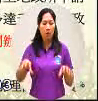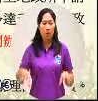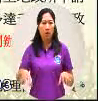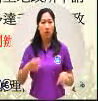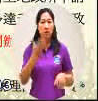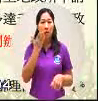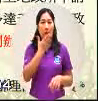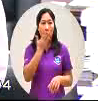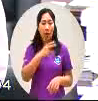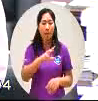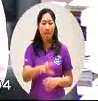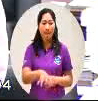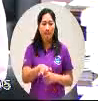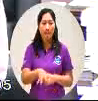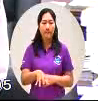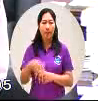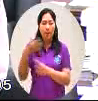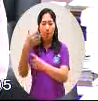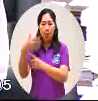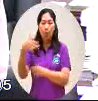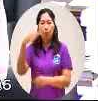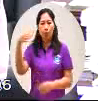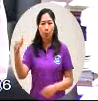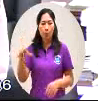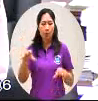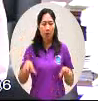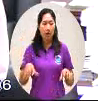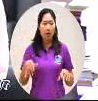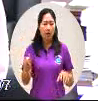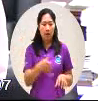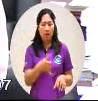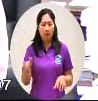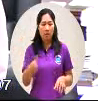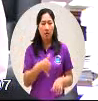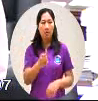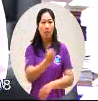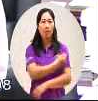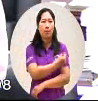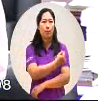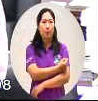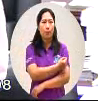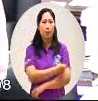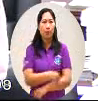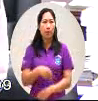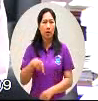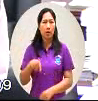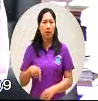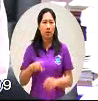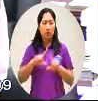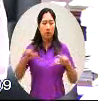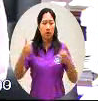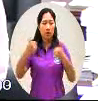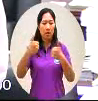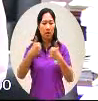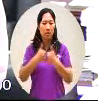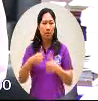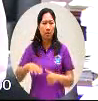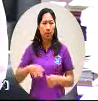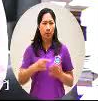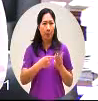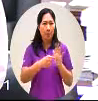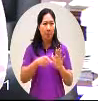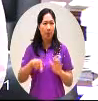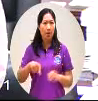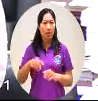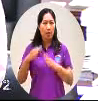岐山地震事务所。那么我想这次在大会里面也显现到市政府对沿乡